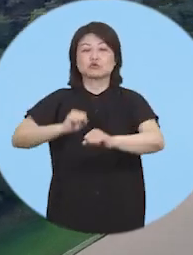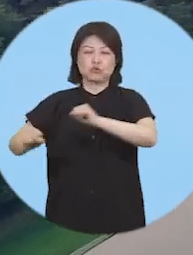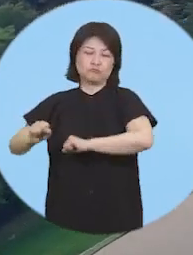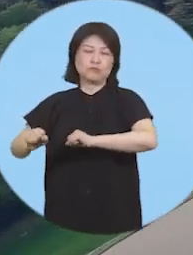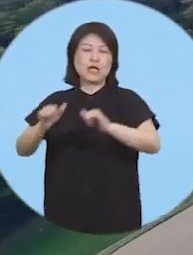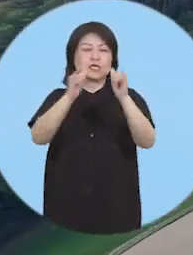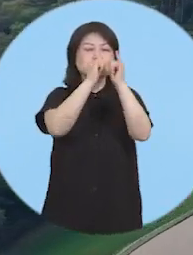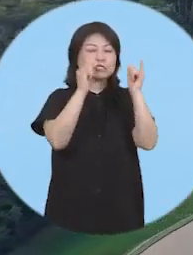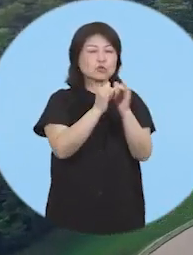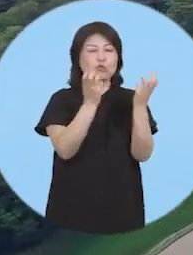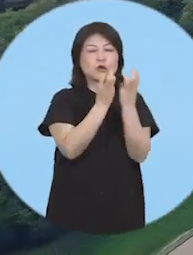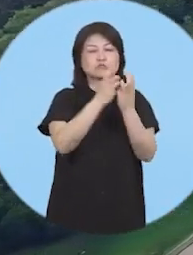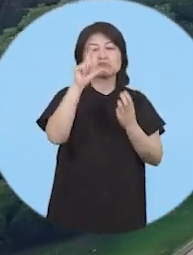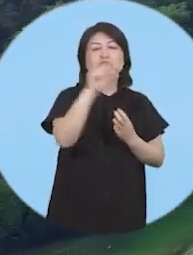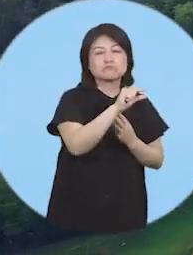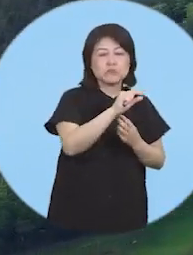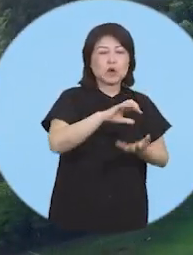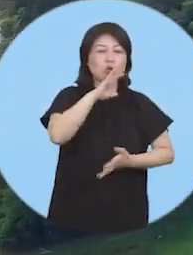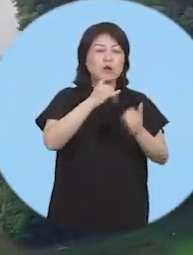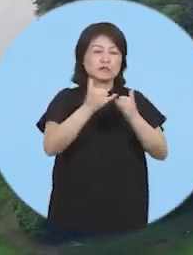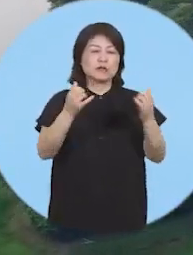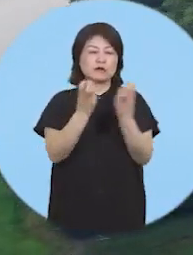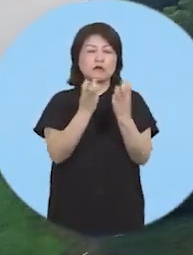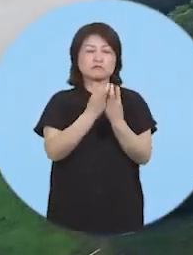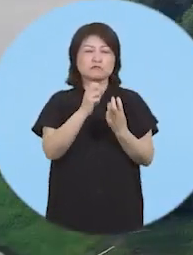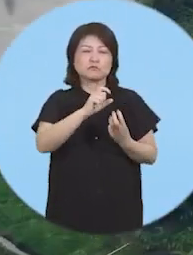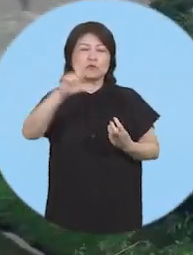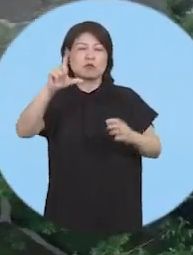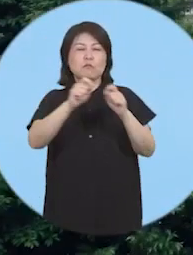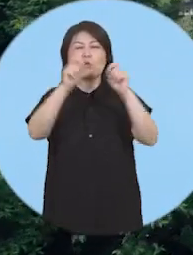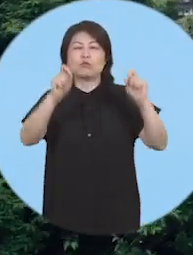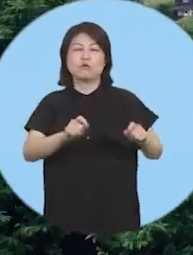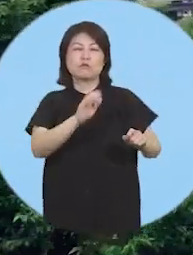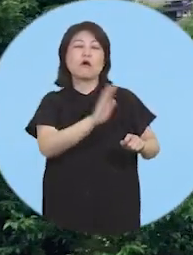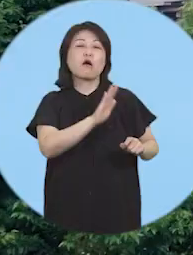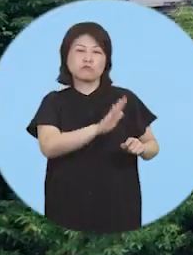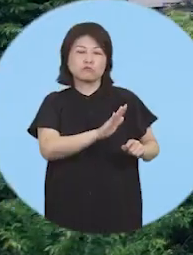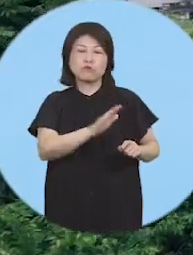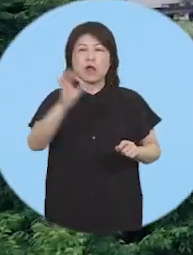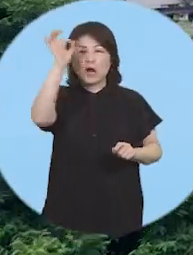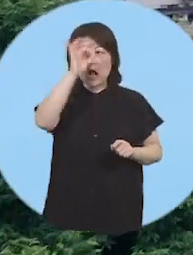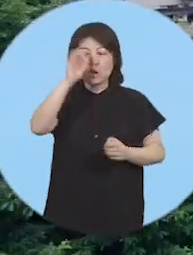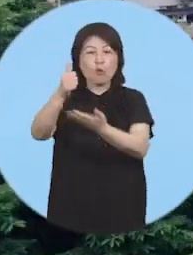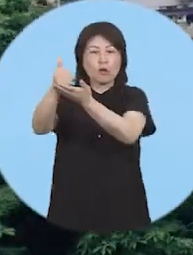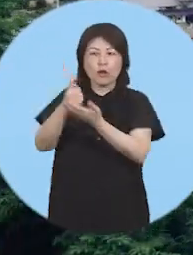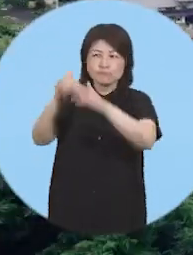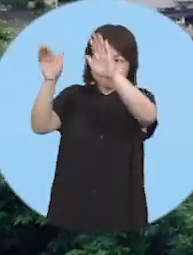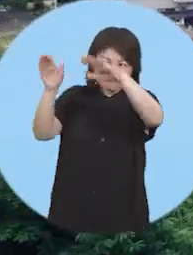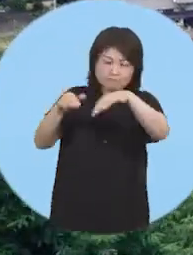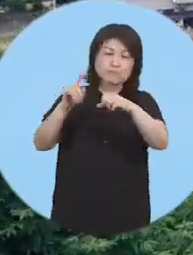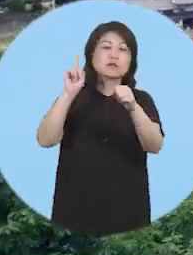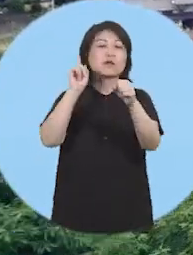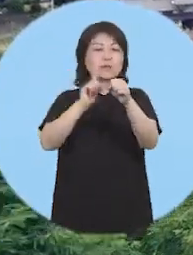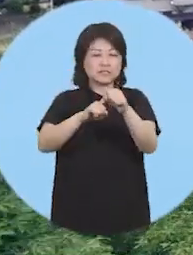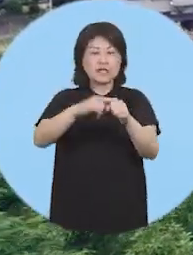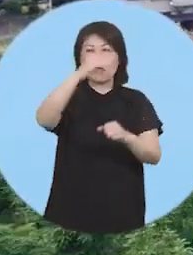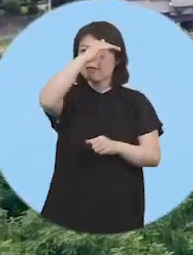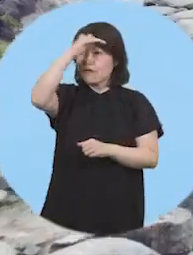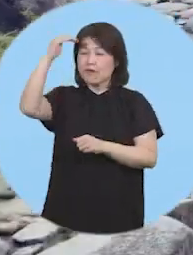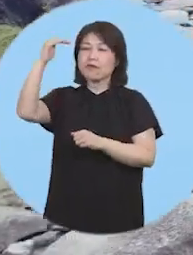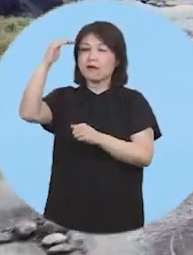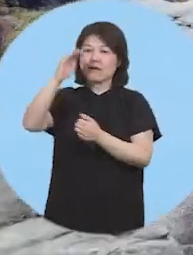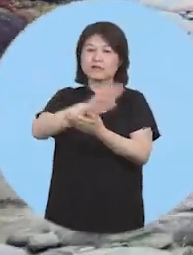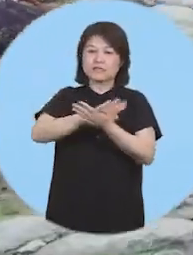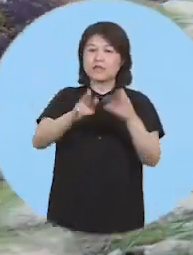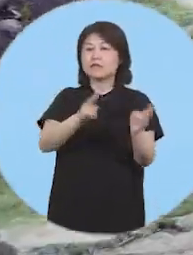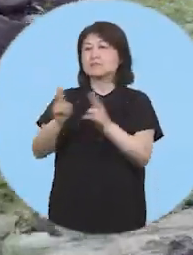減少や高齢化の進行が著しい七山、観光客を迎え入れるため景観整備などを通して地域